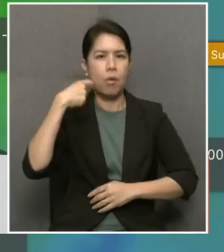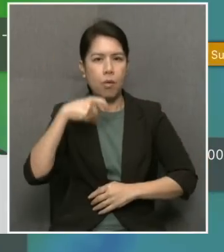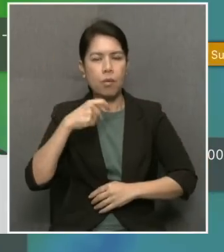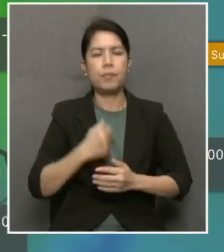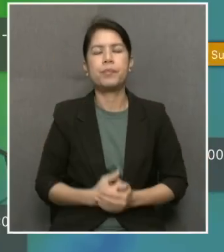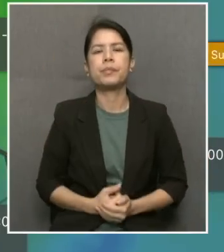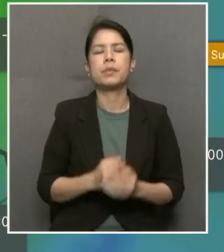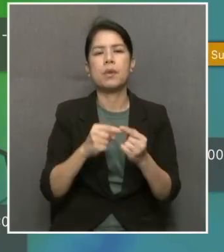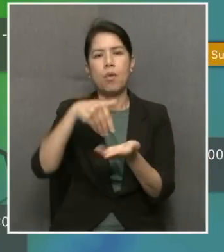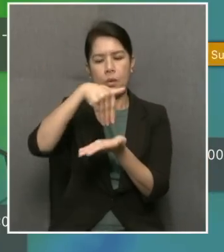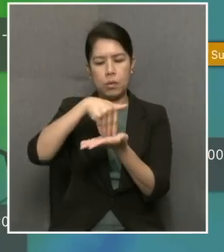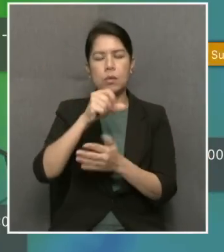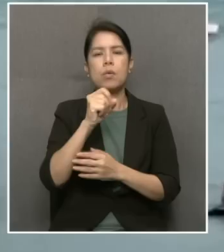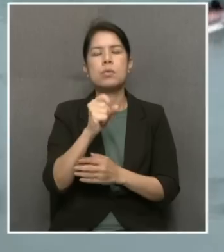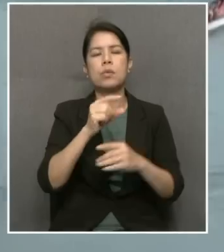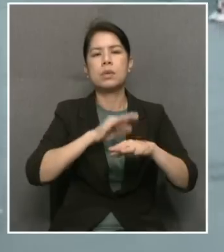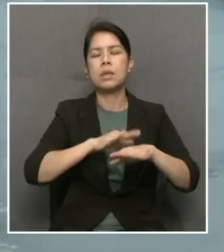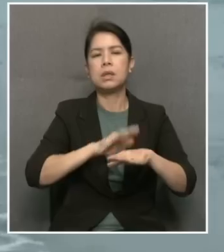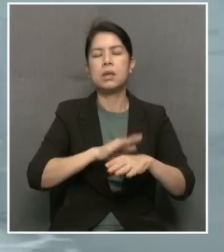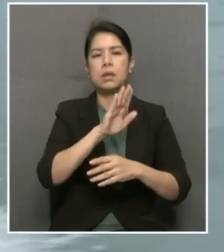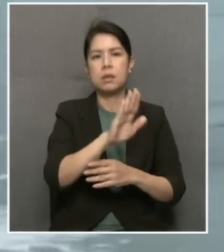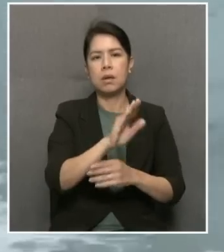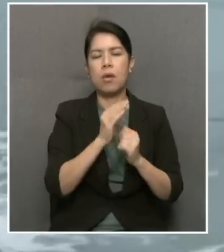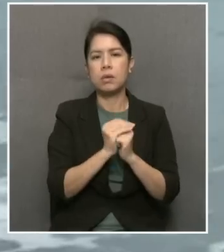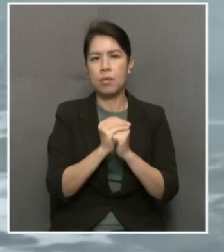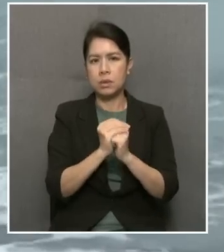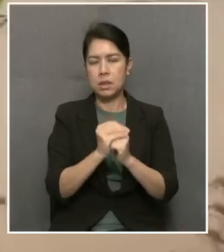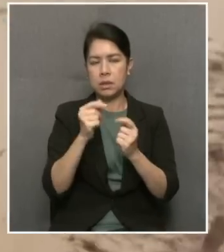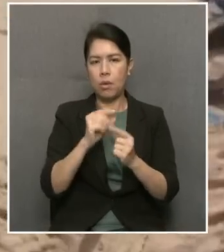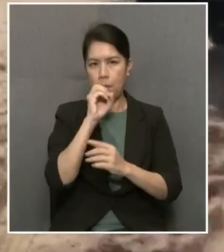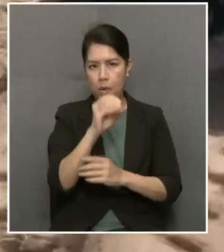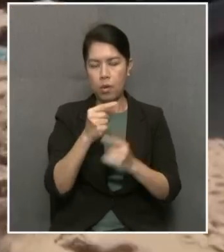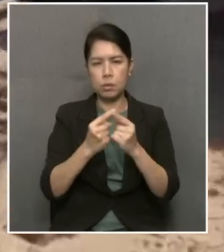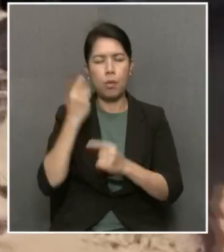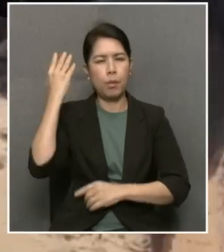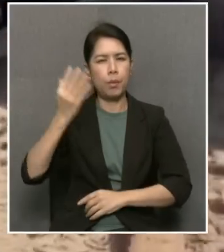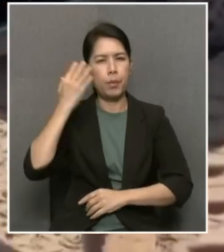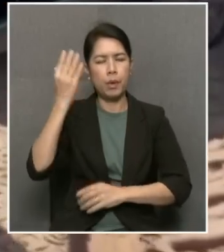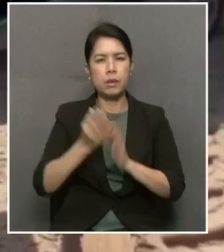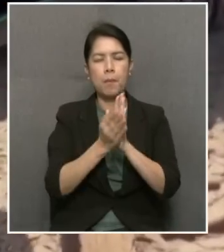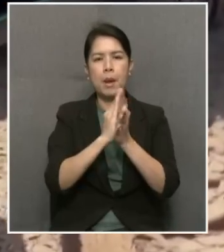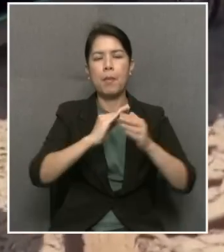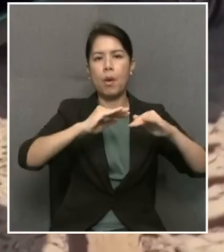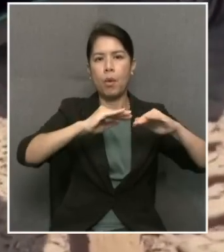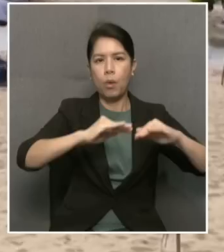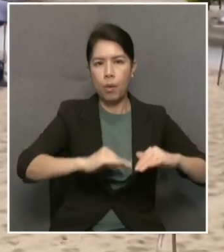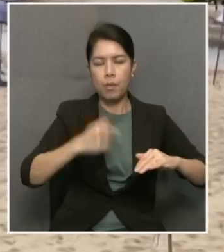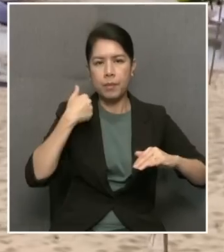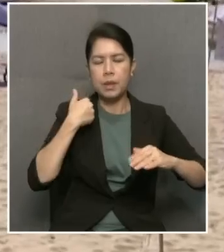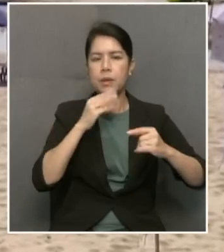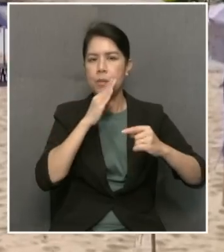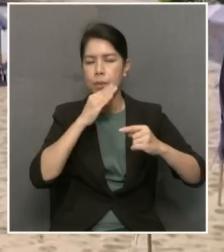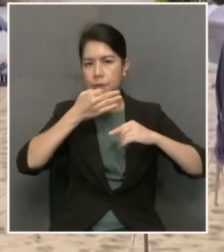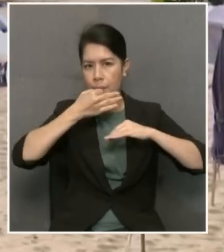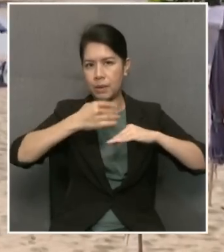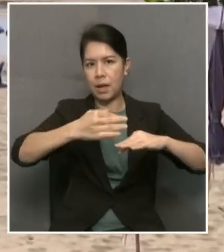รัฐหรือ JTW คาดว่าโคอินุจะอ่อนกำลังลงขณะที่เคลื่อนตัวมุ่งหน้าสู่พื้นที่ชายฝั่งทางใต้ของ